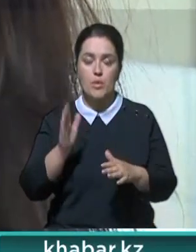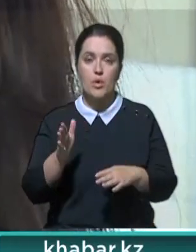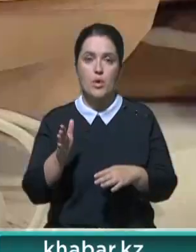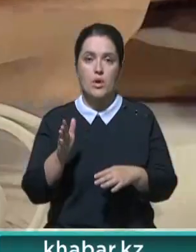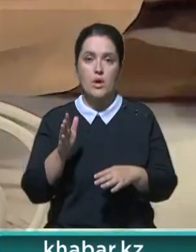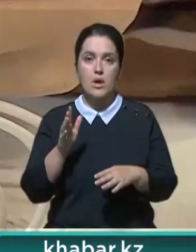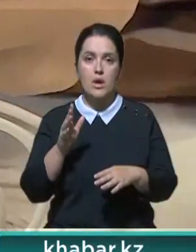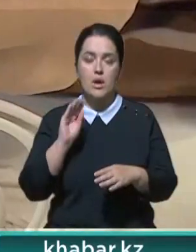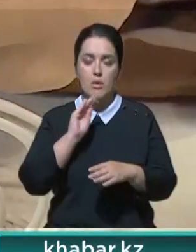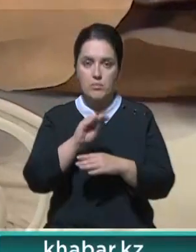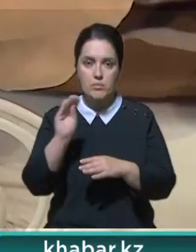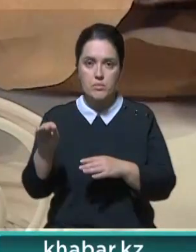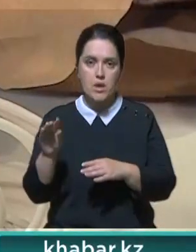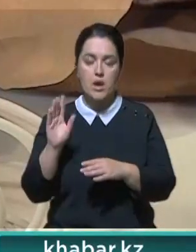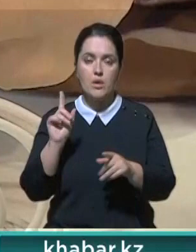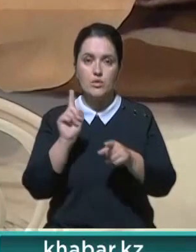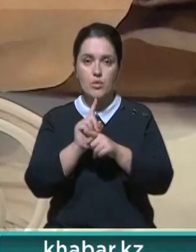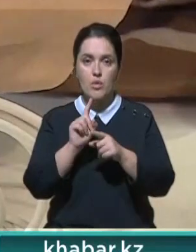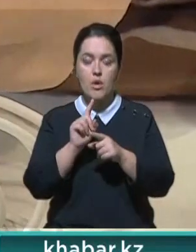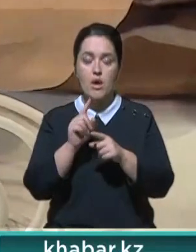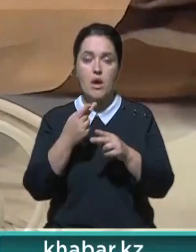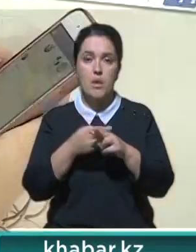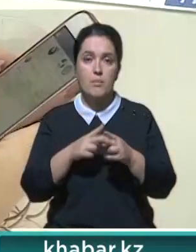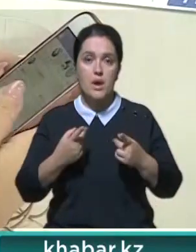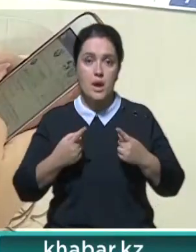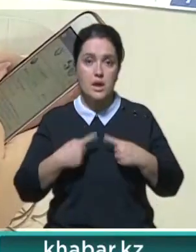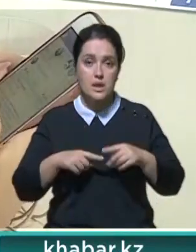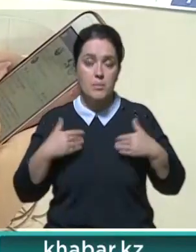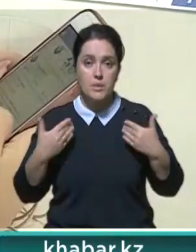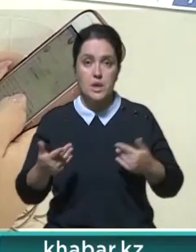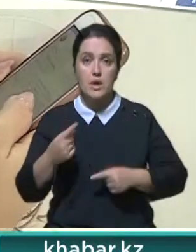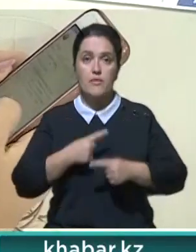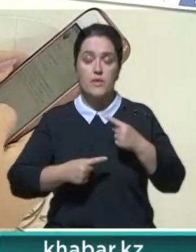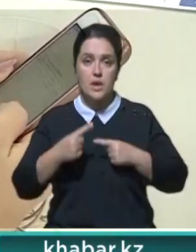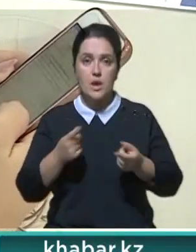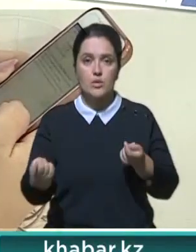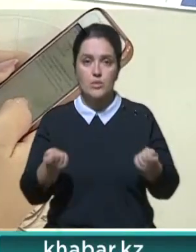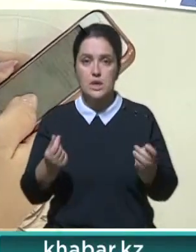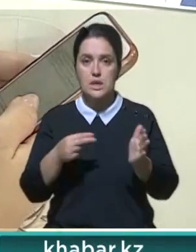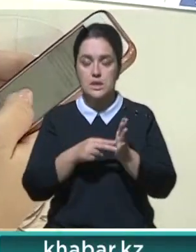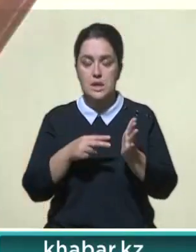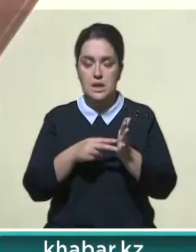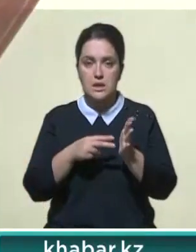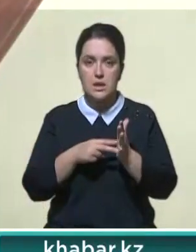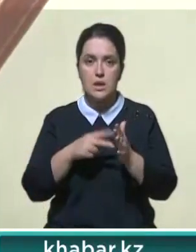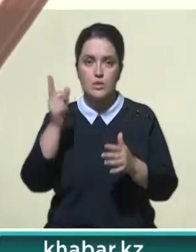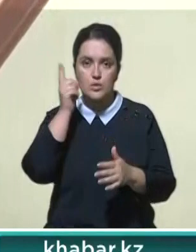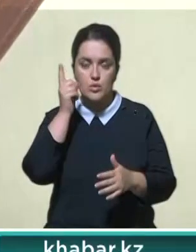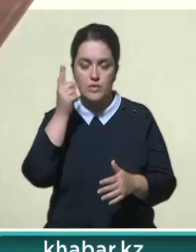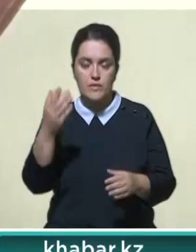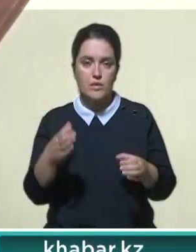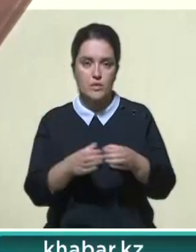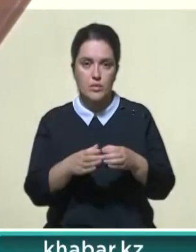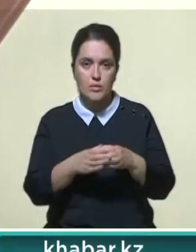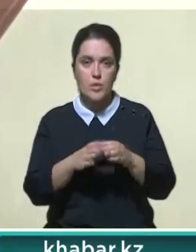и видеохостинги. В антимонопольном агентстве тем временем предложили вернуть регулирование цен на тарифные планы сотовых операторов,